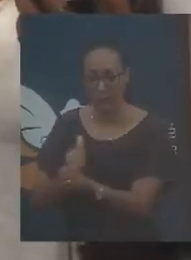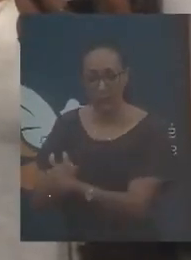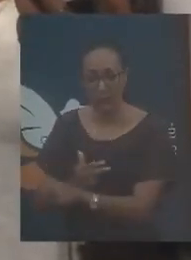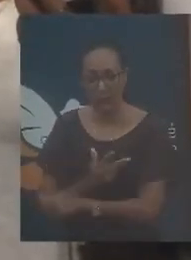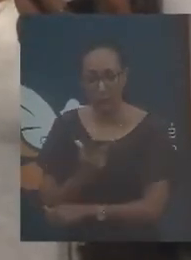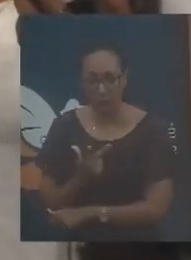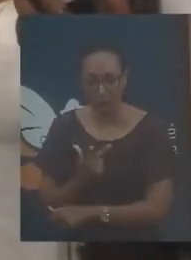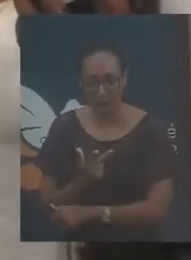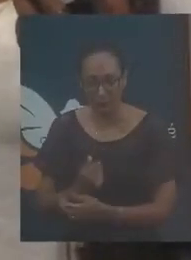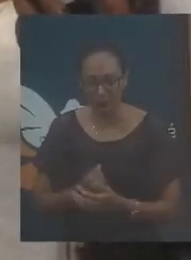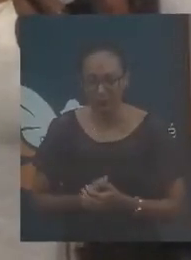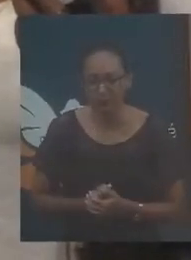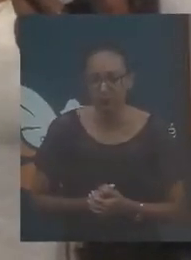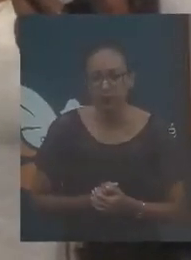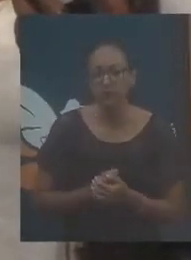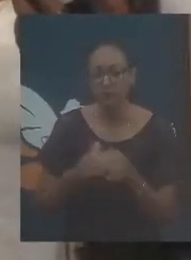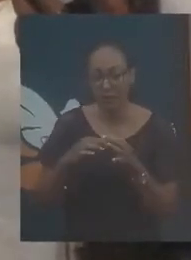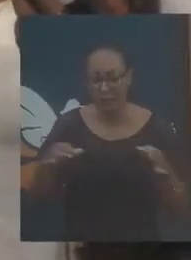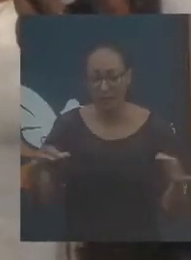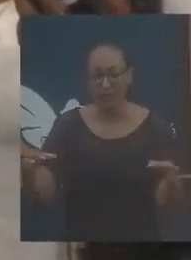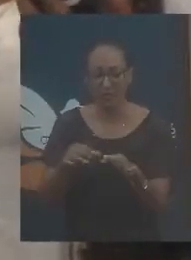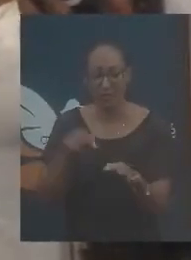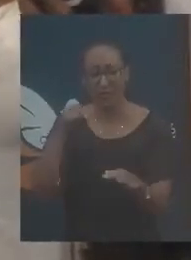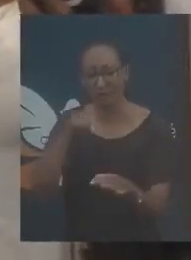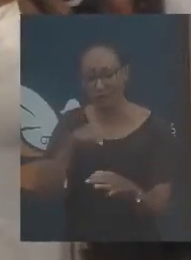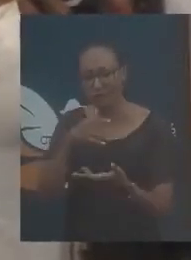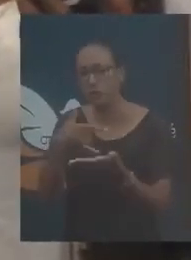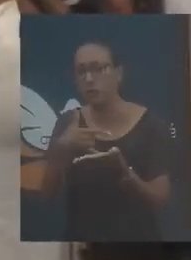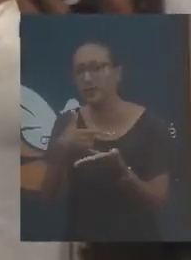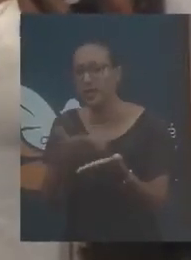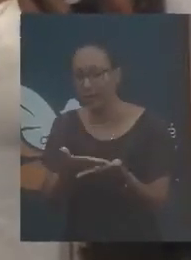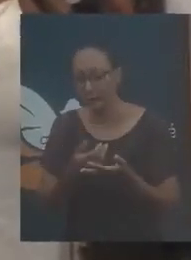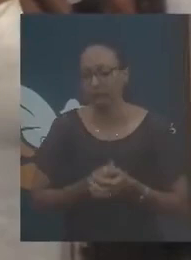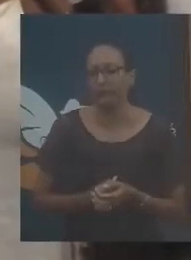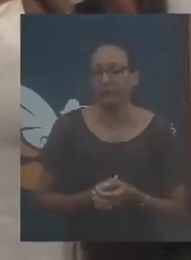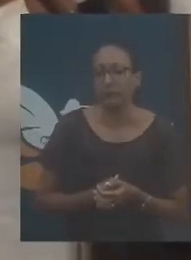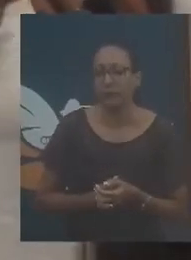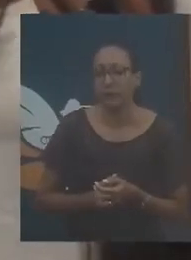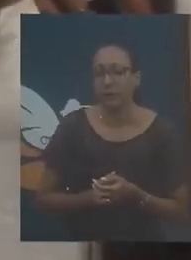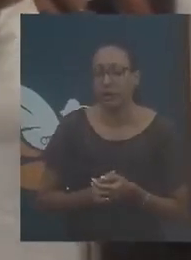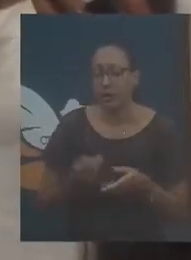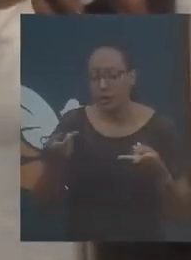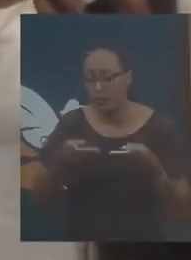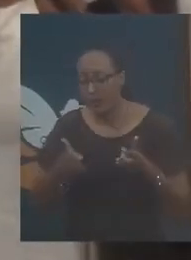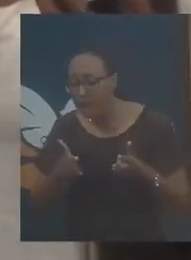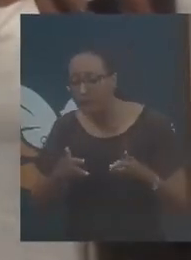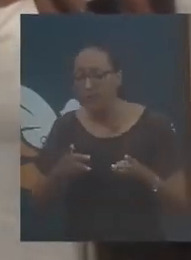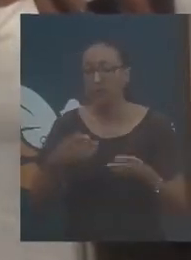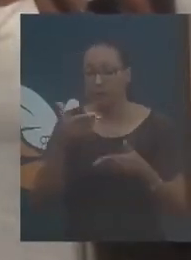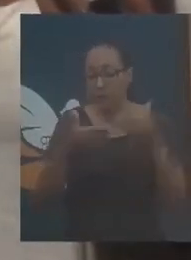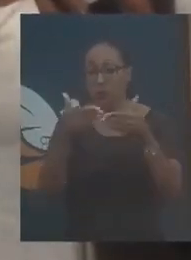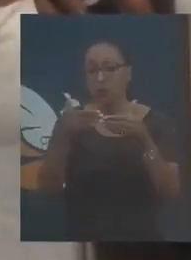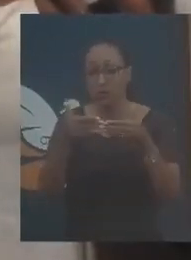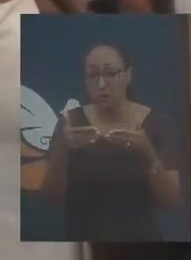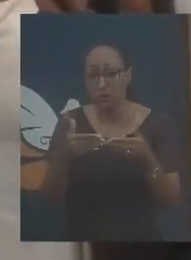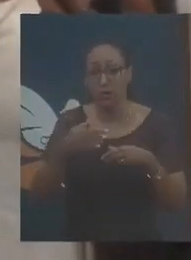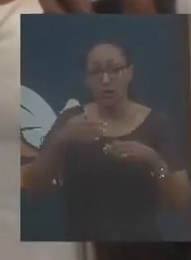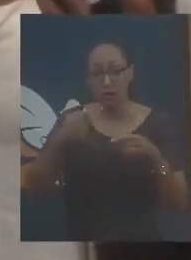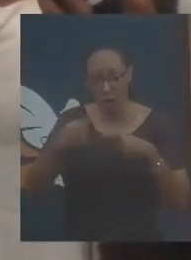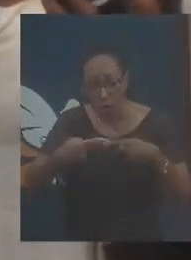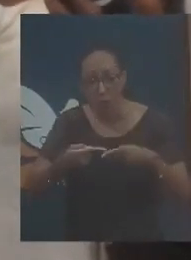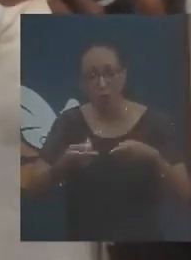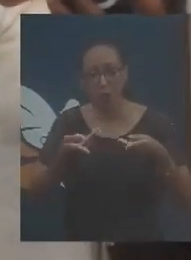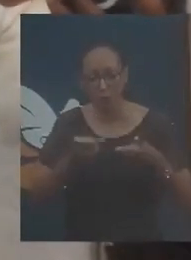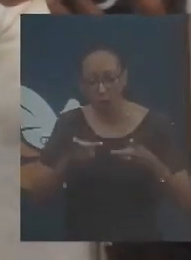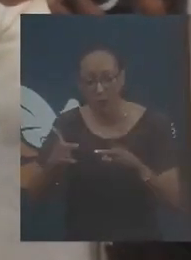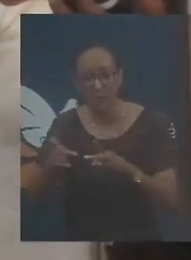Sur le terrain Clourette, au moment où je vous parle, il y a des permis de construire qui sont encore délivrés